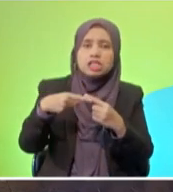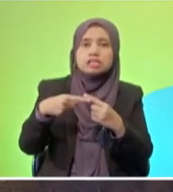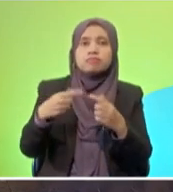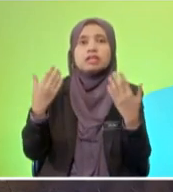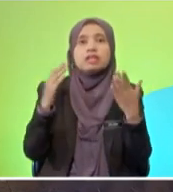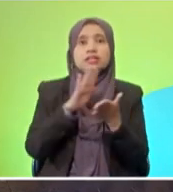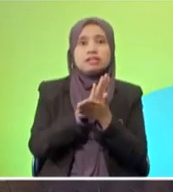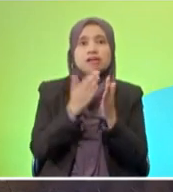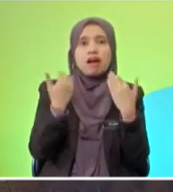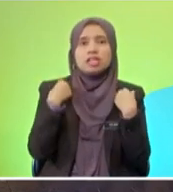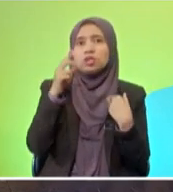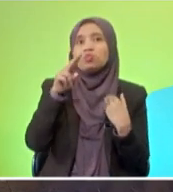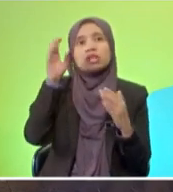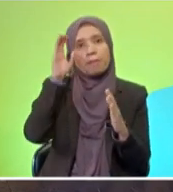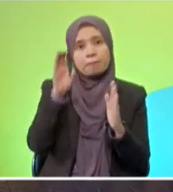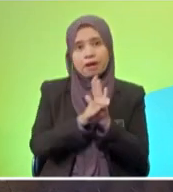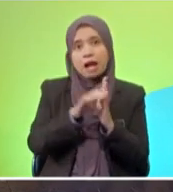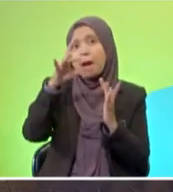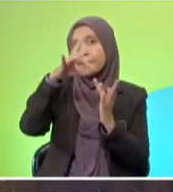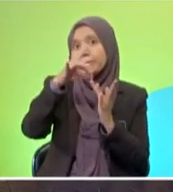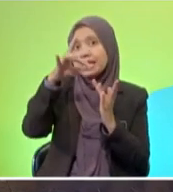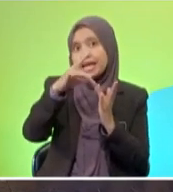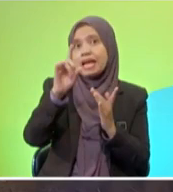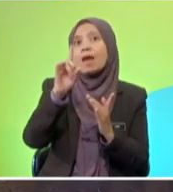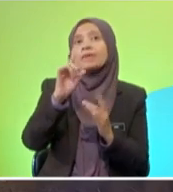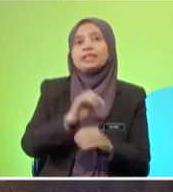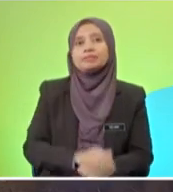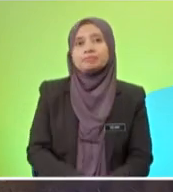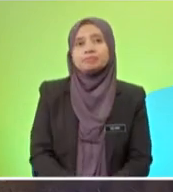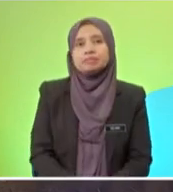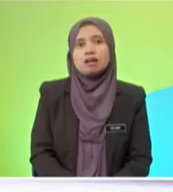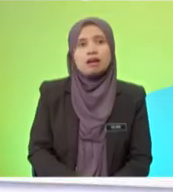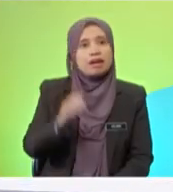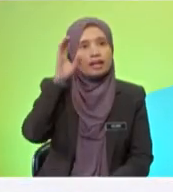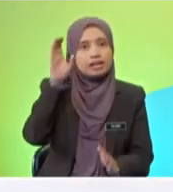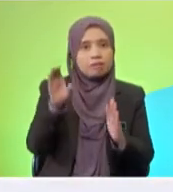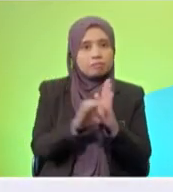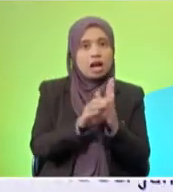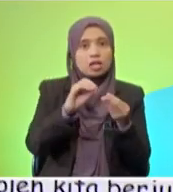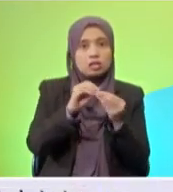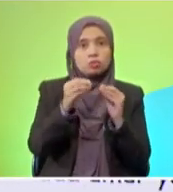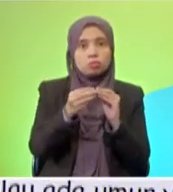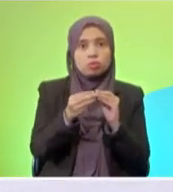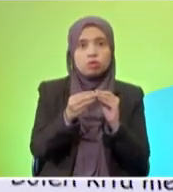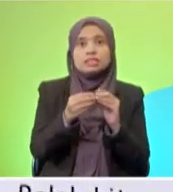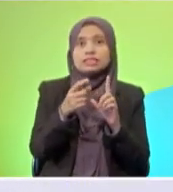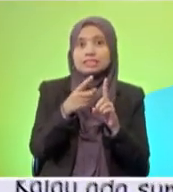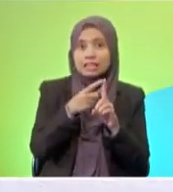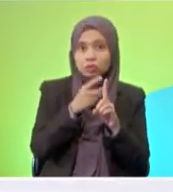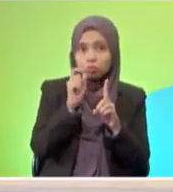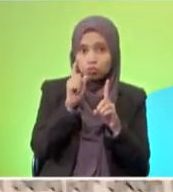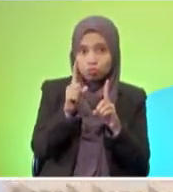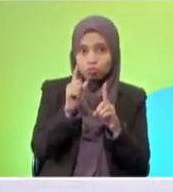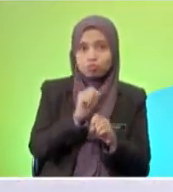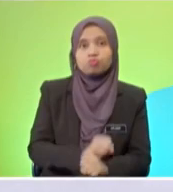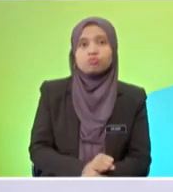gambar di situ kalau kita lihat gambar yang pertama ini gambar